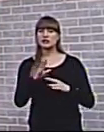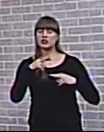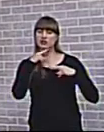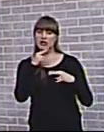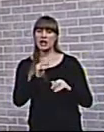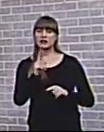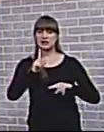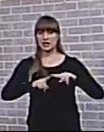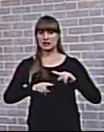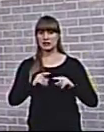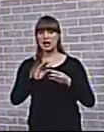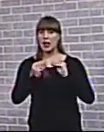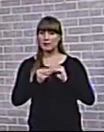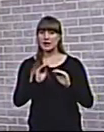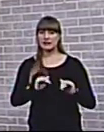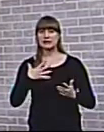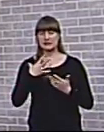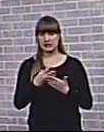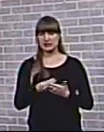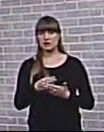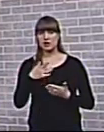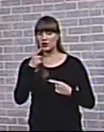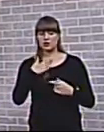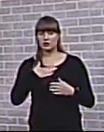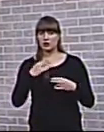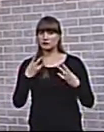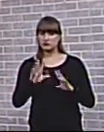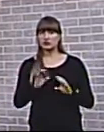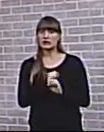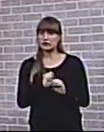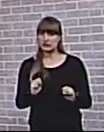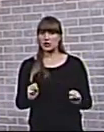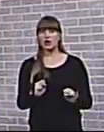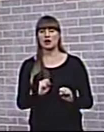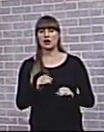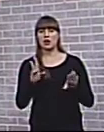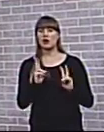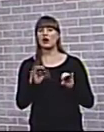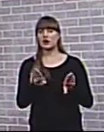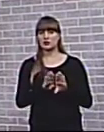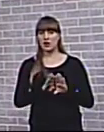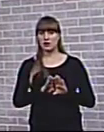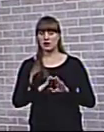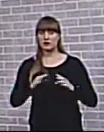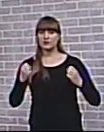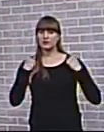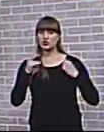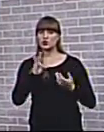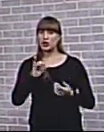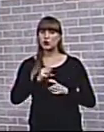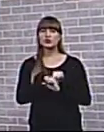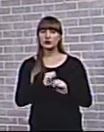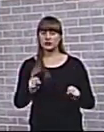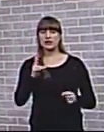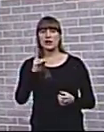реакцией родителей. Прятали детей, своих, говорят, нет, нам что, там нельзя, ну, мы не можем. Как так? Вот что, нам нагрузку нельзя. И вы знаете, родители